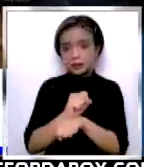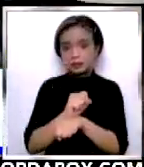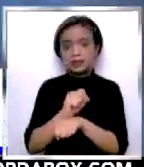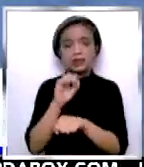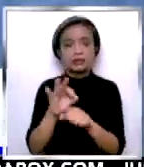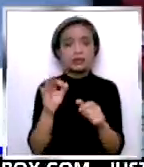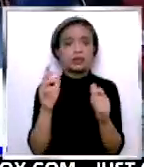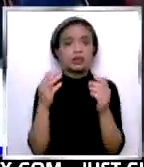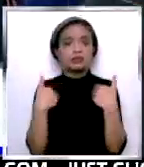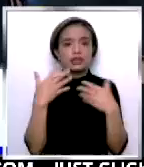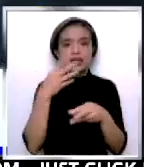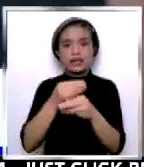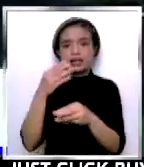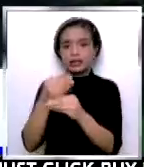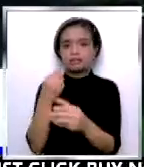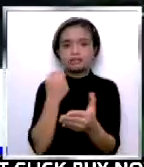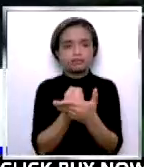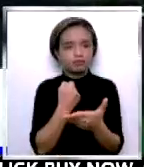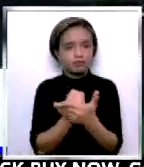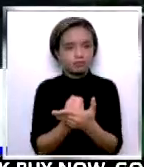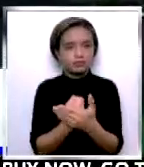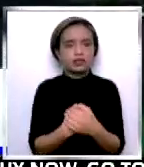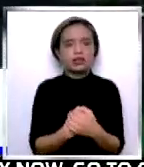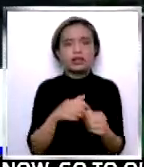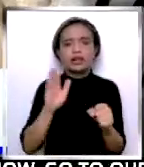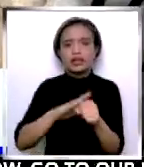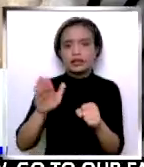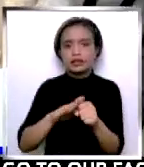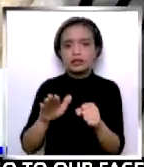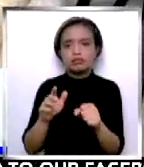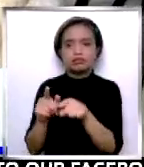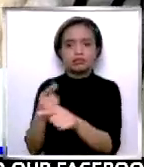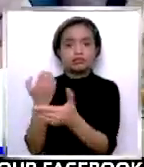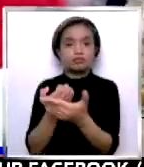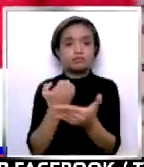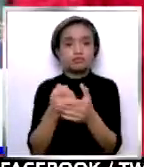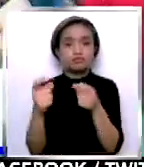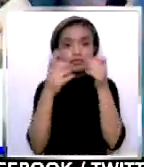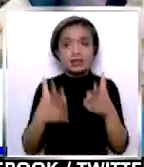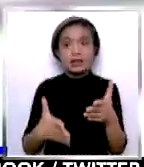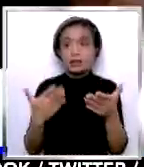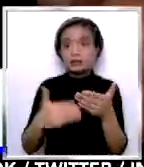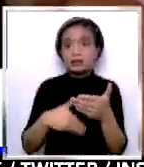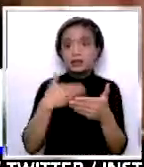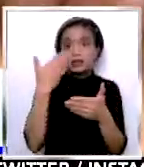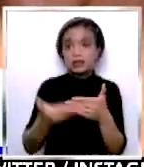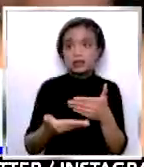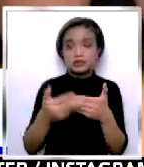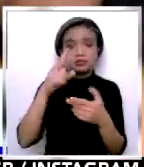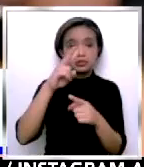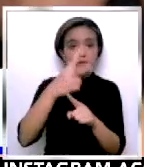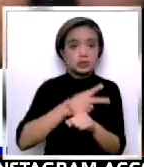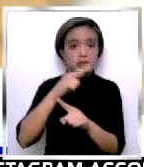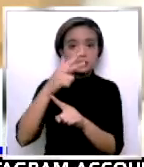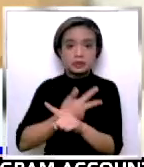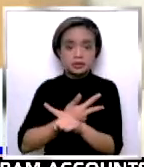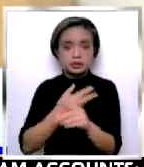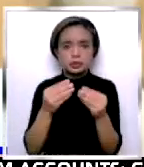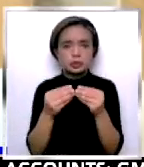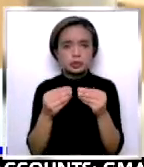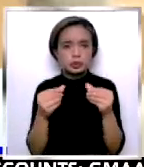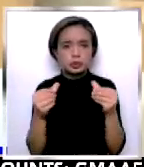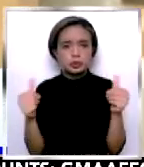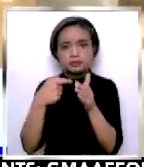dagdag sahod. Sa pagtaya rin daw ng economic managers, baka humupa na sa susunod na isa o dalawang buwan ang pagsipa ng mga presyo.